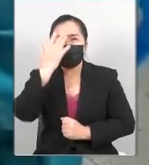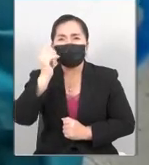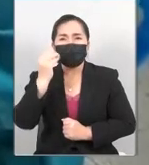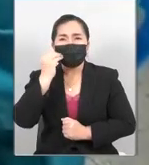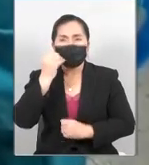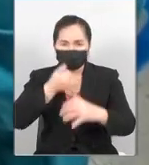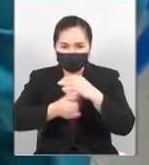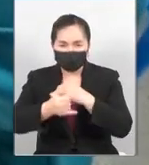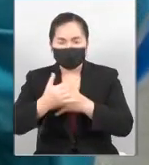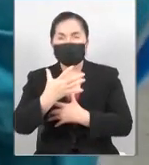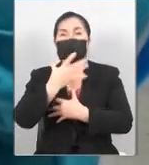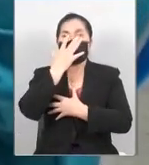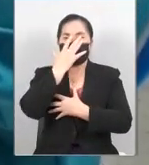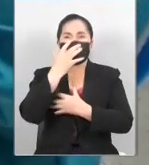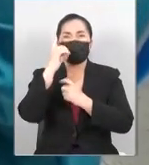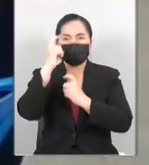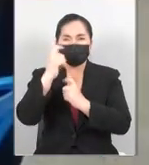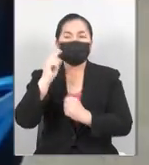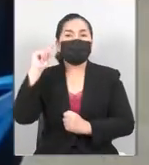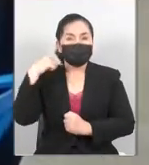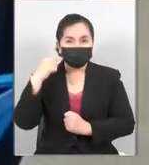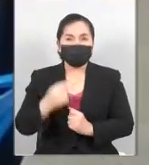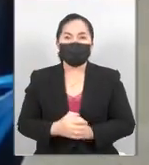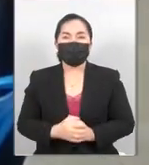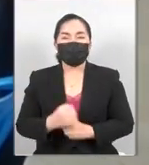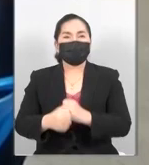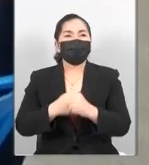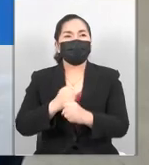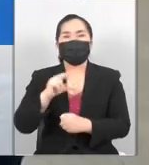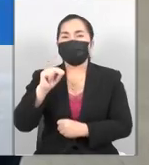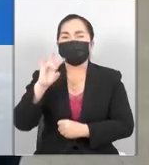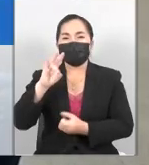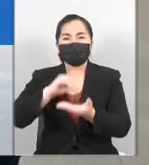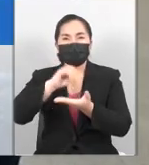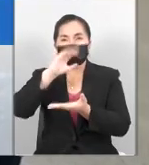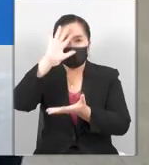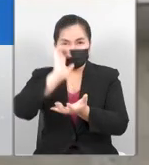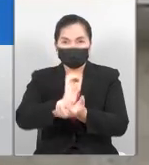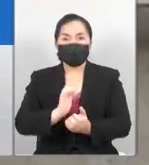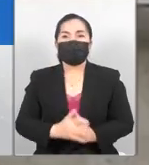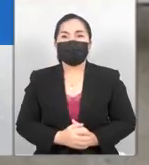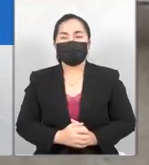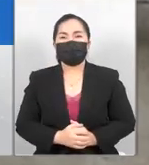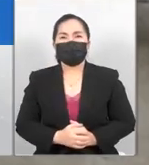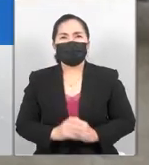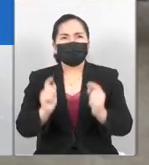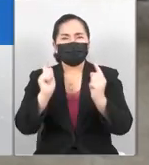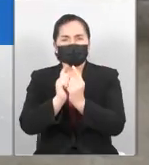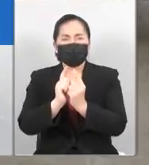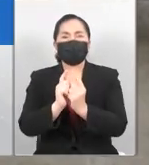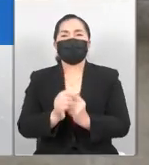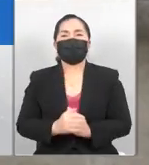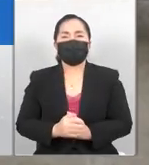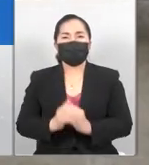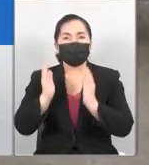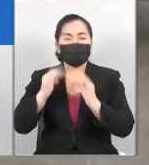ยังไม่ปลอดภัยเลยอ่ะคือคุณเอนะคะนามสมมุติละกันอายุ37แจ้งความกับตำรวจเลยนะคะบอกว่ามีไอ้โม่งนะแล้วเวล